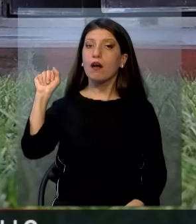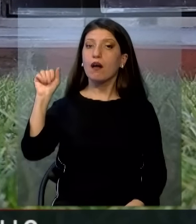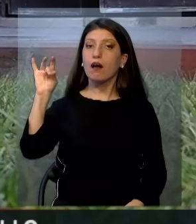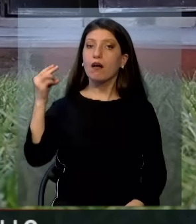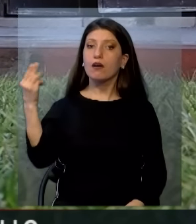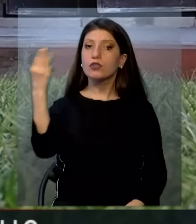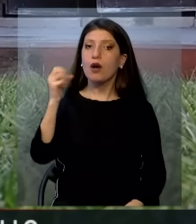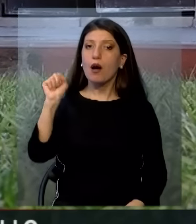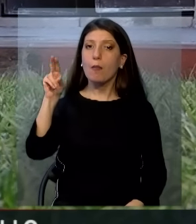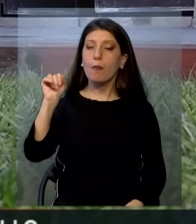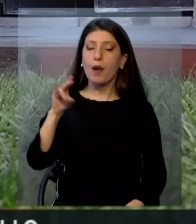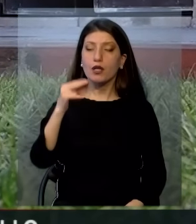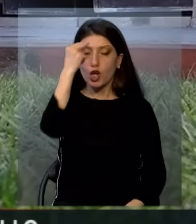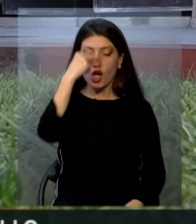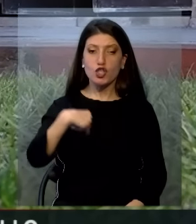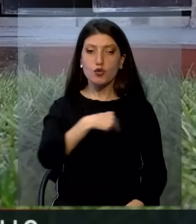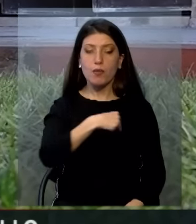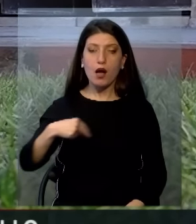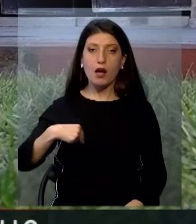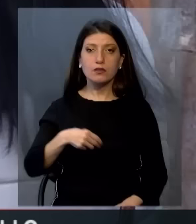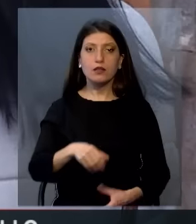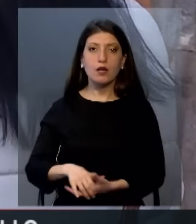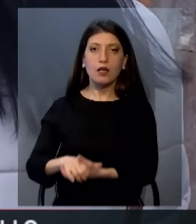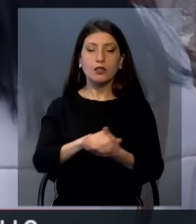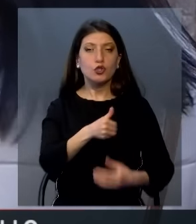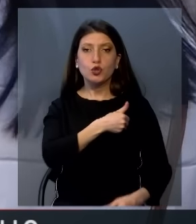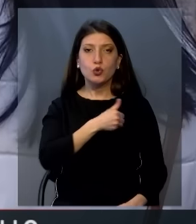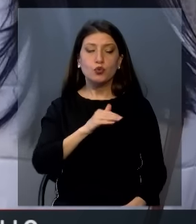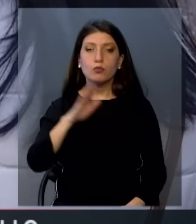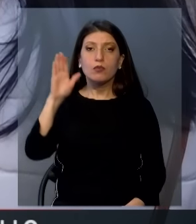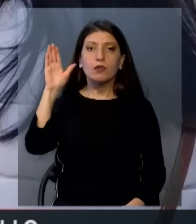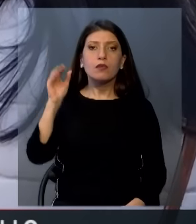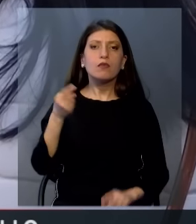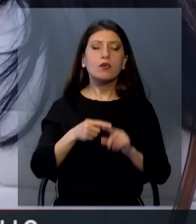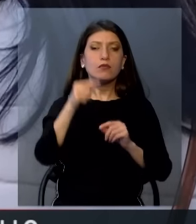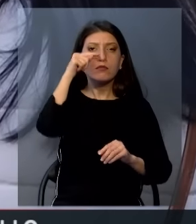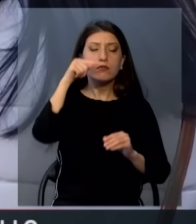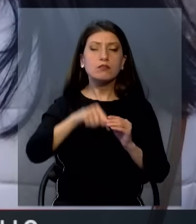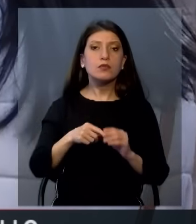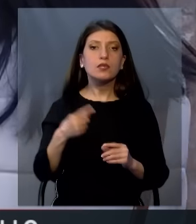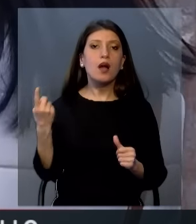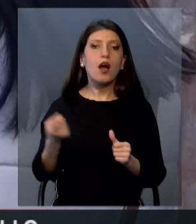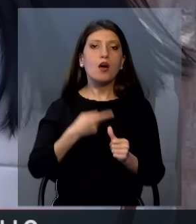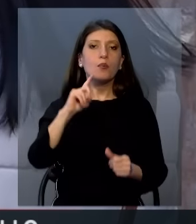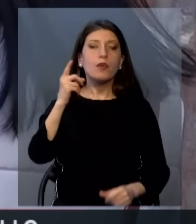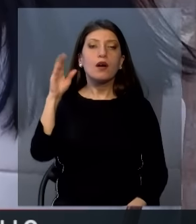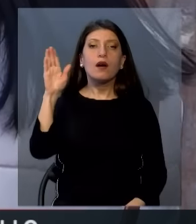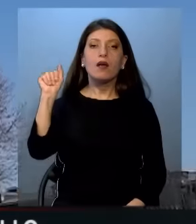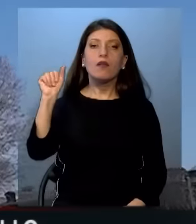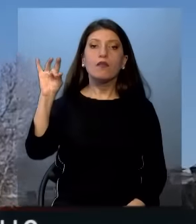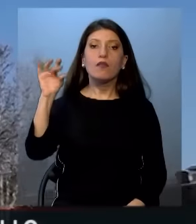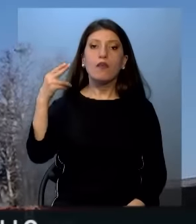Էջմիածին խմբակցությունը չի ուզում, որ վարթանանք հասնեն իրենց նպատակին, ասում են նրանք անունով են միայն